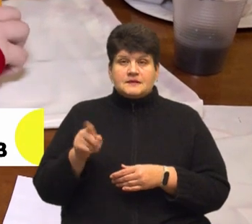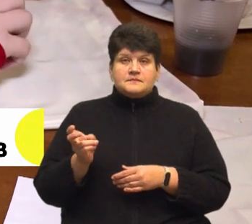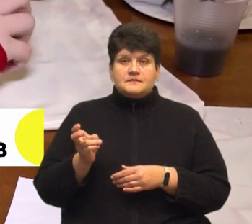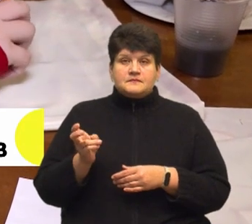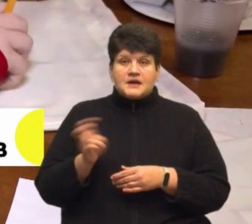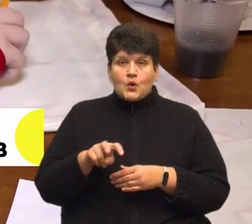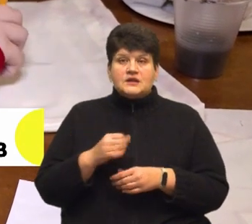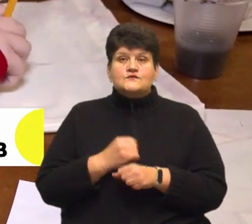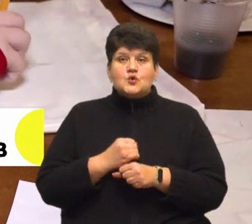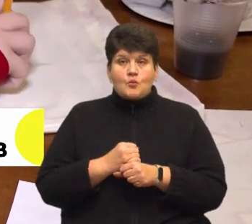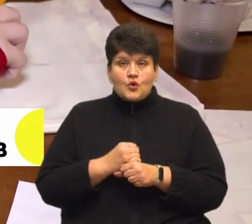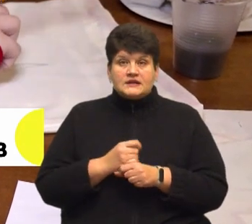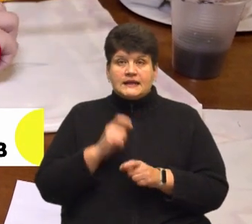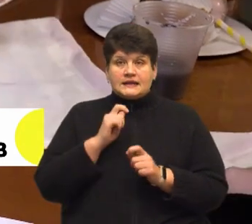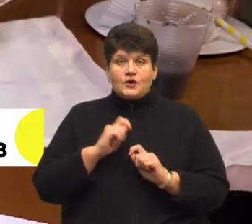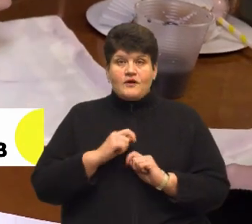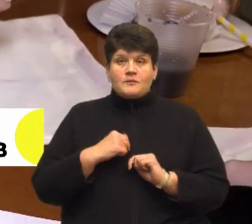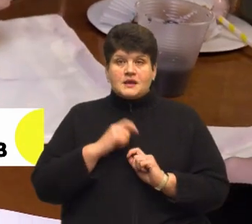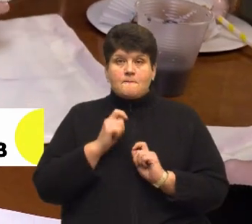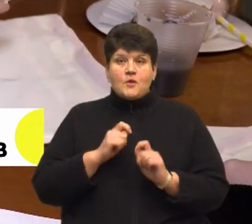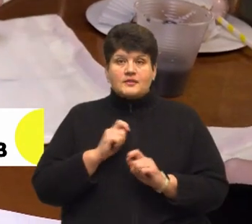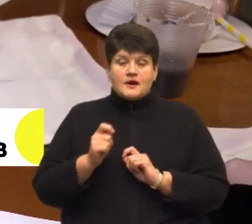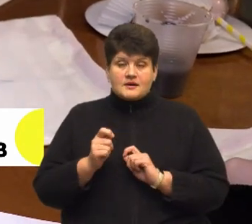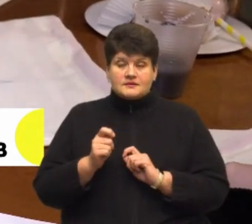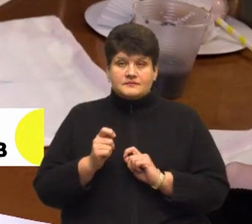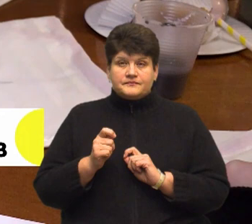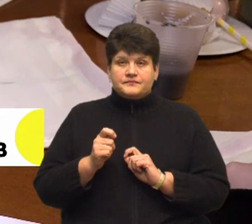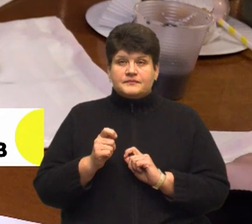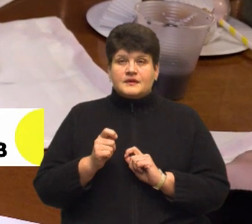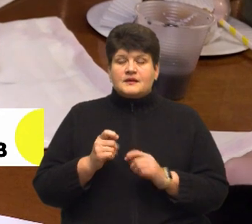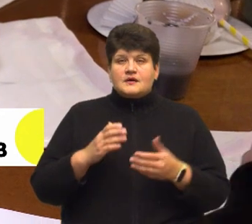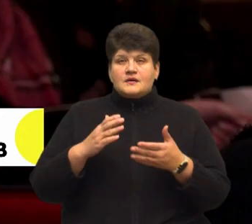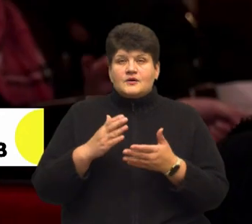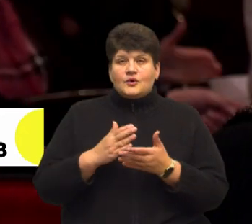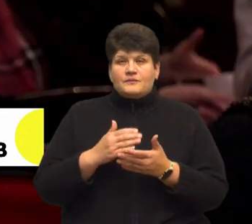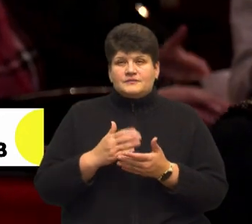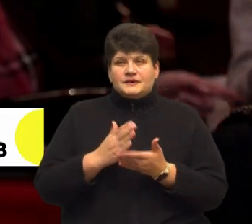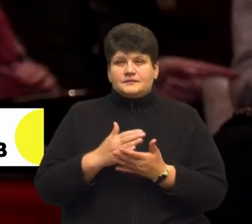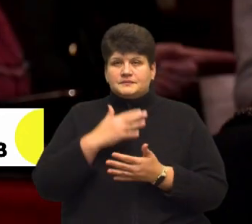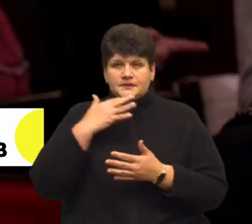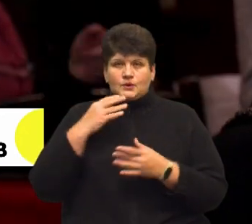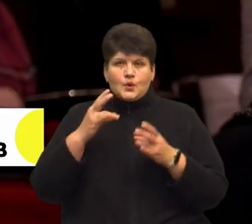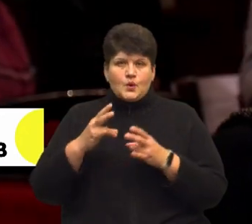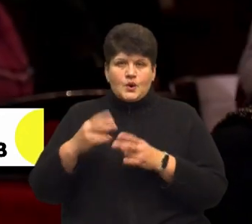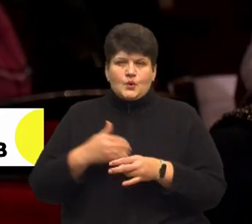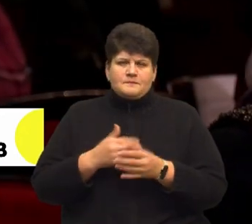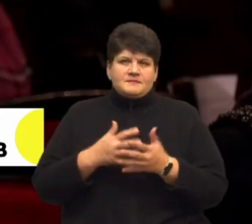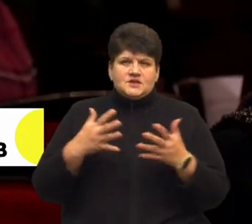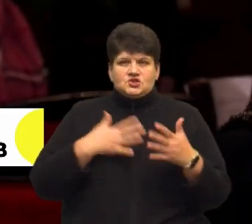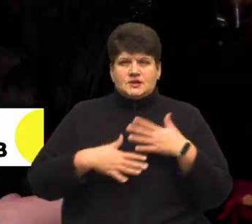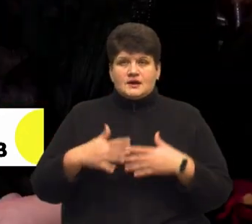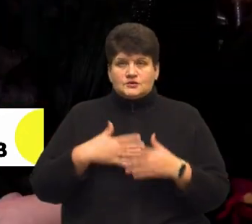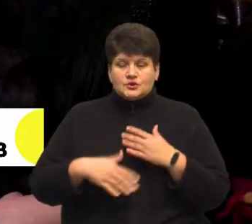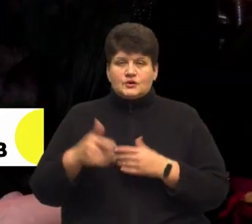роботи і дарував мені подарки зав багато горя ну хочеться більше радості Ілона Мороз Гусятина каже її батько